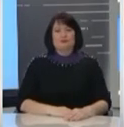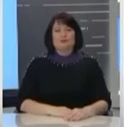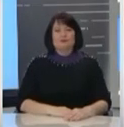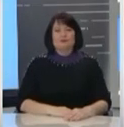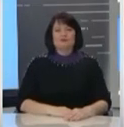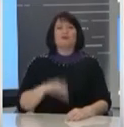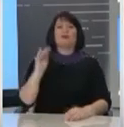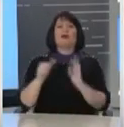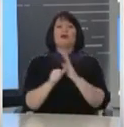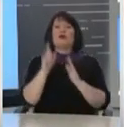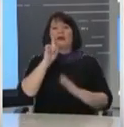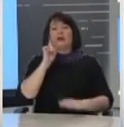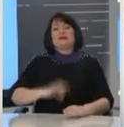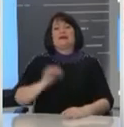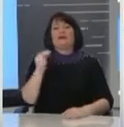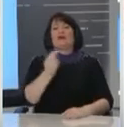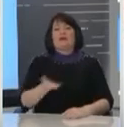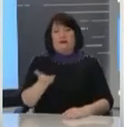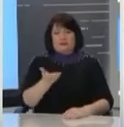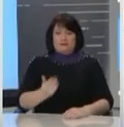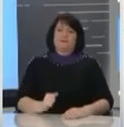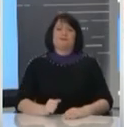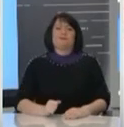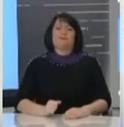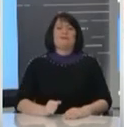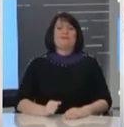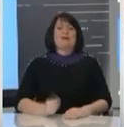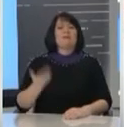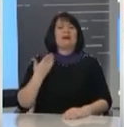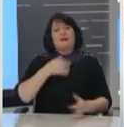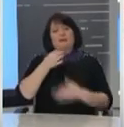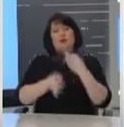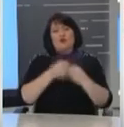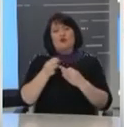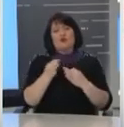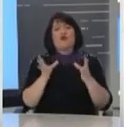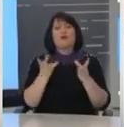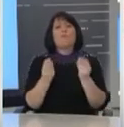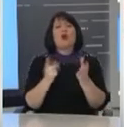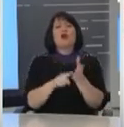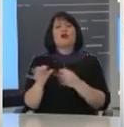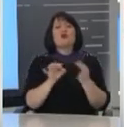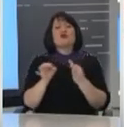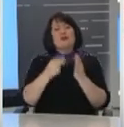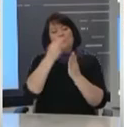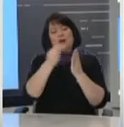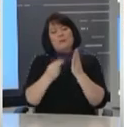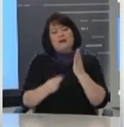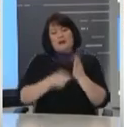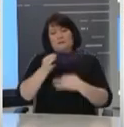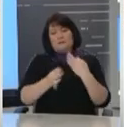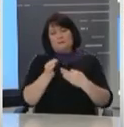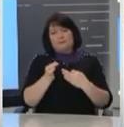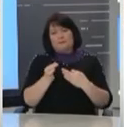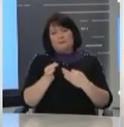Κύριε Πρόεδρε, κυρίες και κύριοι βουλευτές, πριν αναφερθώ στα του πολυνομοσχεδίου του από